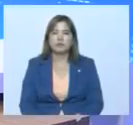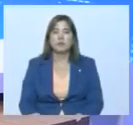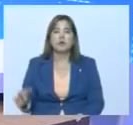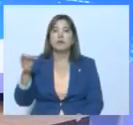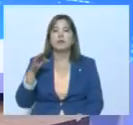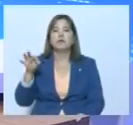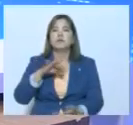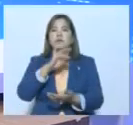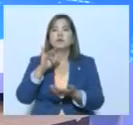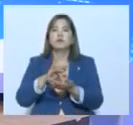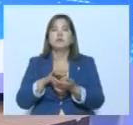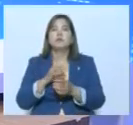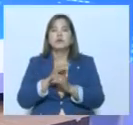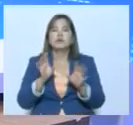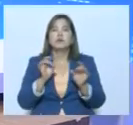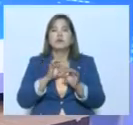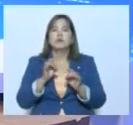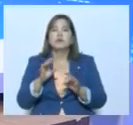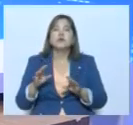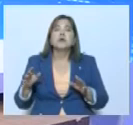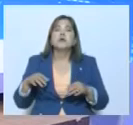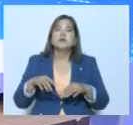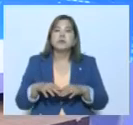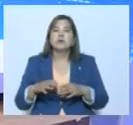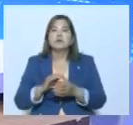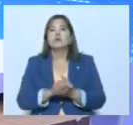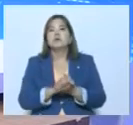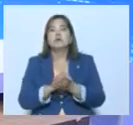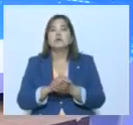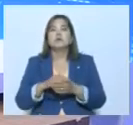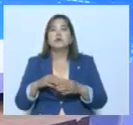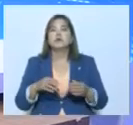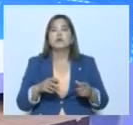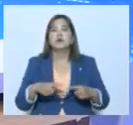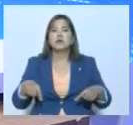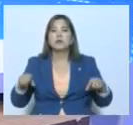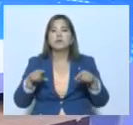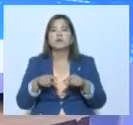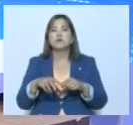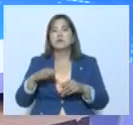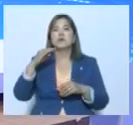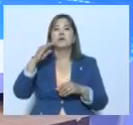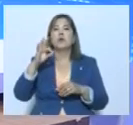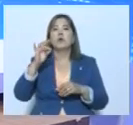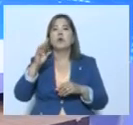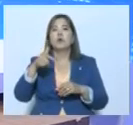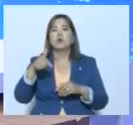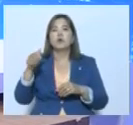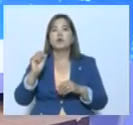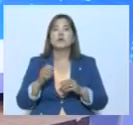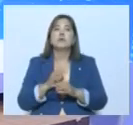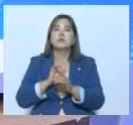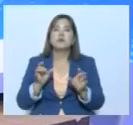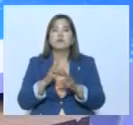В областном центре прошел праздничный концерт, приуроченный к Международному дню танца. Организатор мероприятия – ансамбль «Журга». Во время праздничного